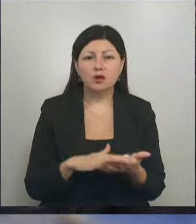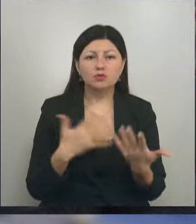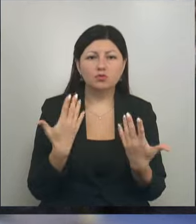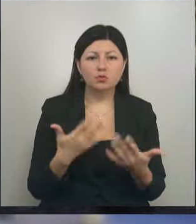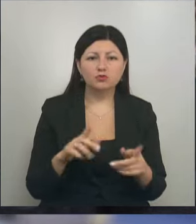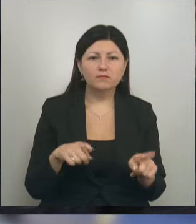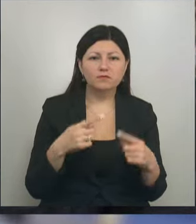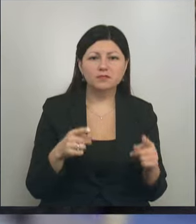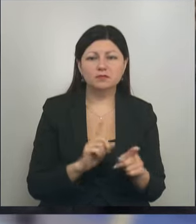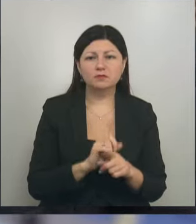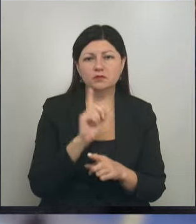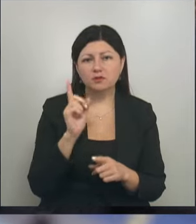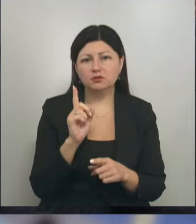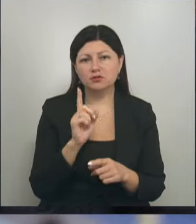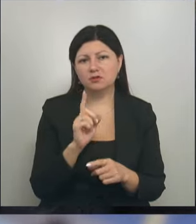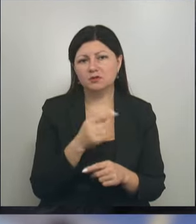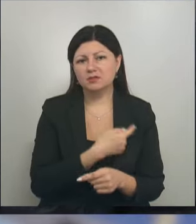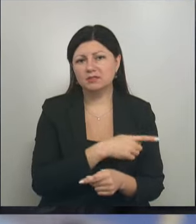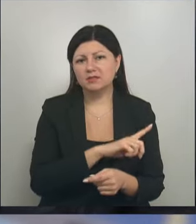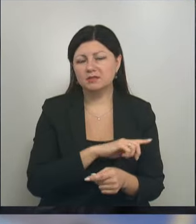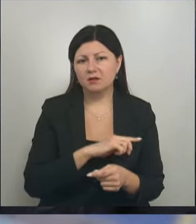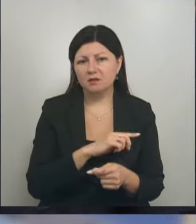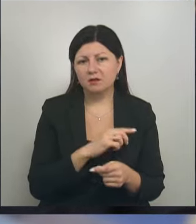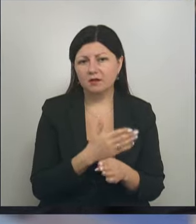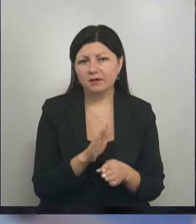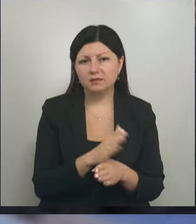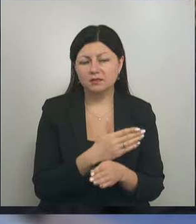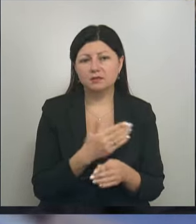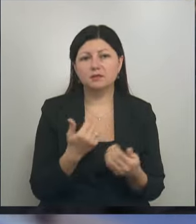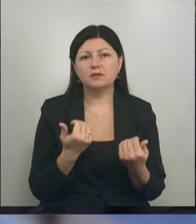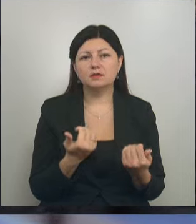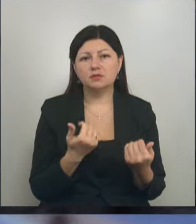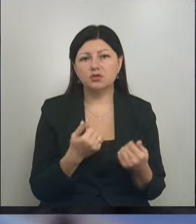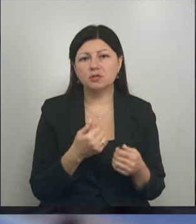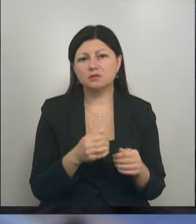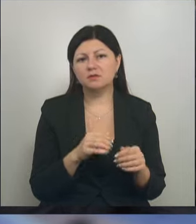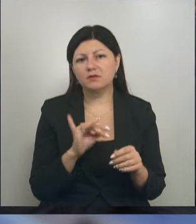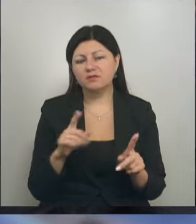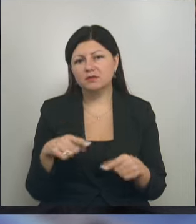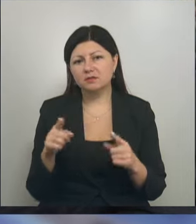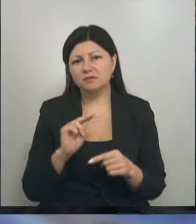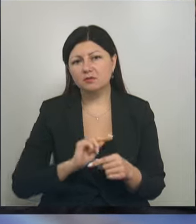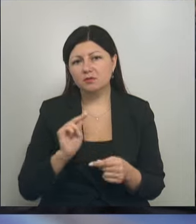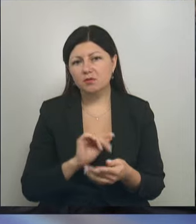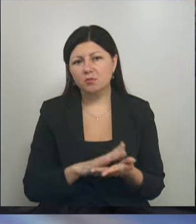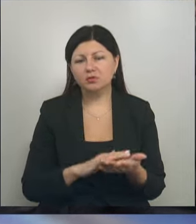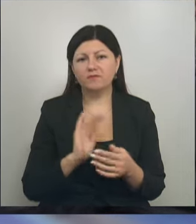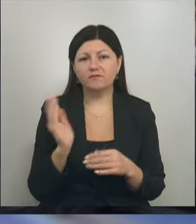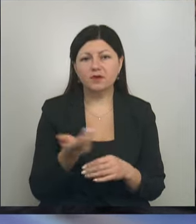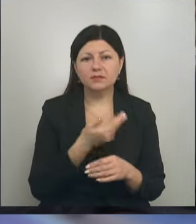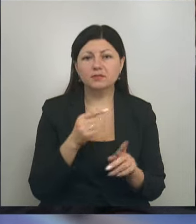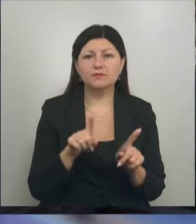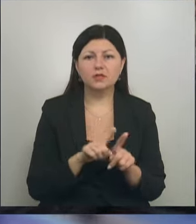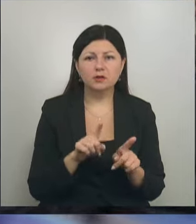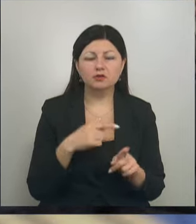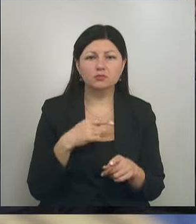восстановлению стационарных отделений. На данный момент параллельно идет и восстановительные работы фасадов, и также